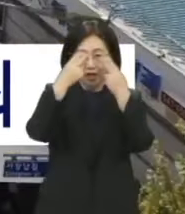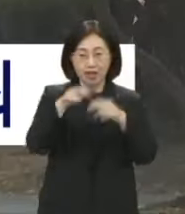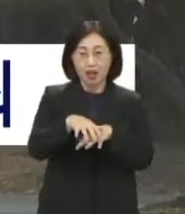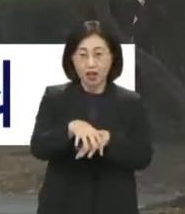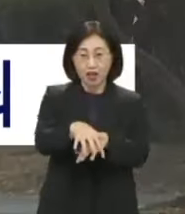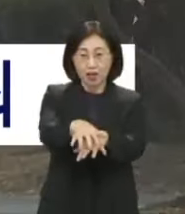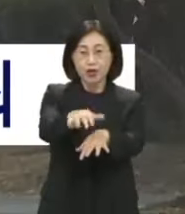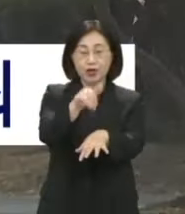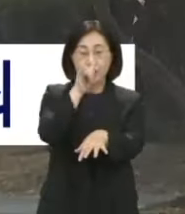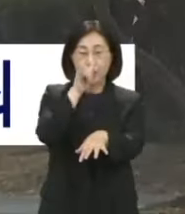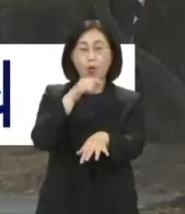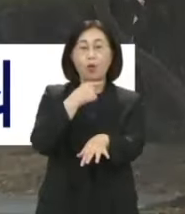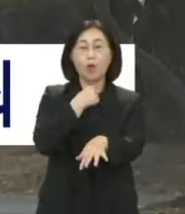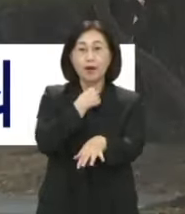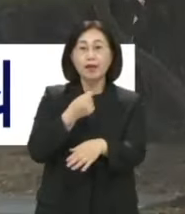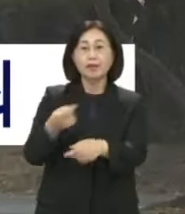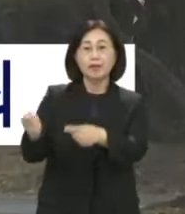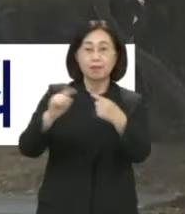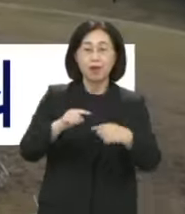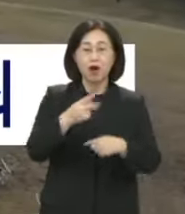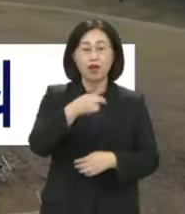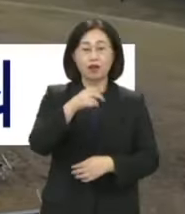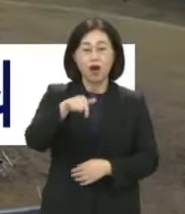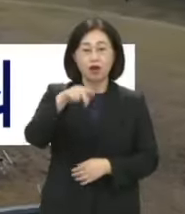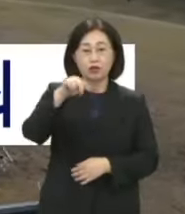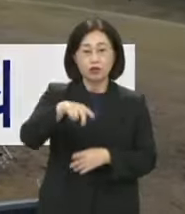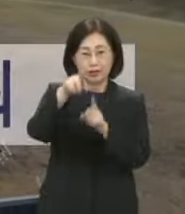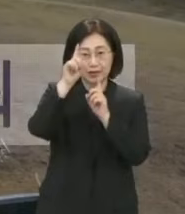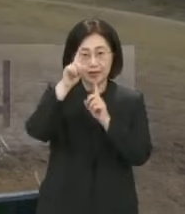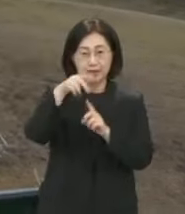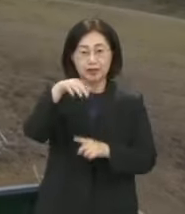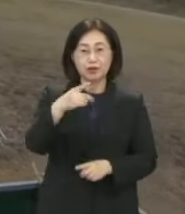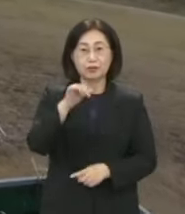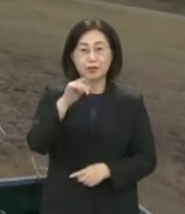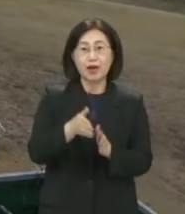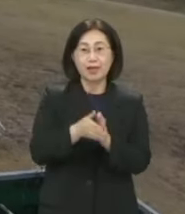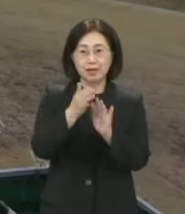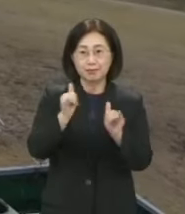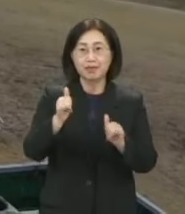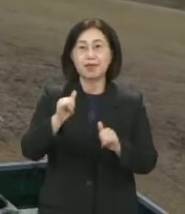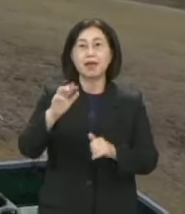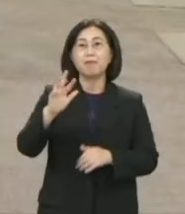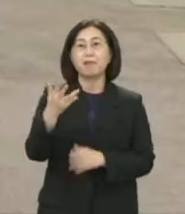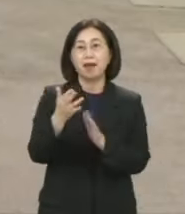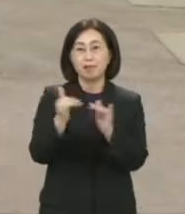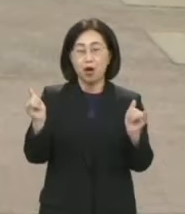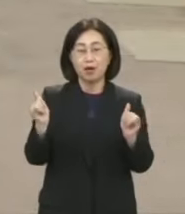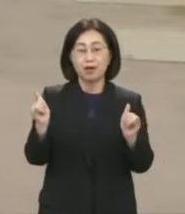전개되며 자발적으로 참여한 덕수희 씨 충무공파 종회와 시민 등 800여 명이